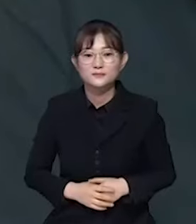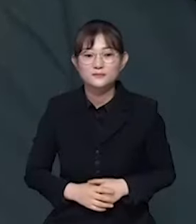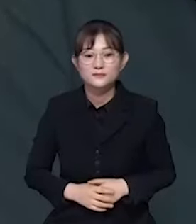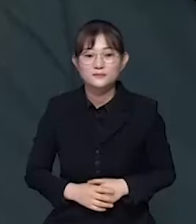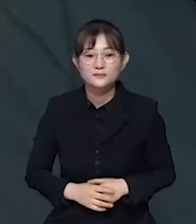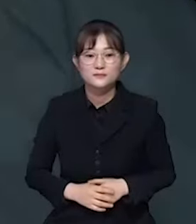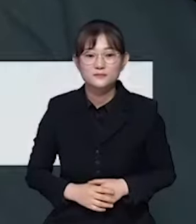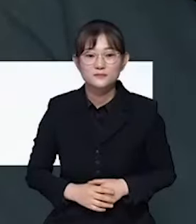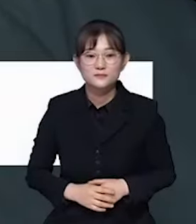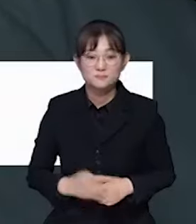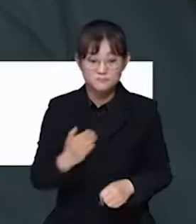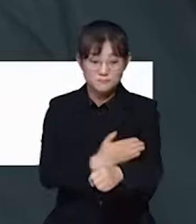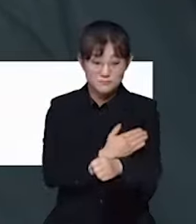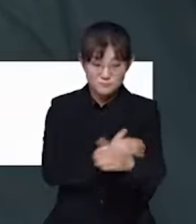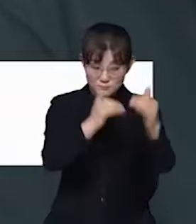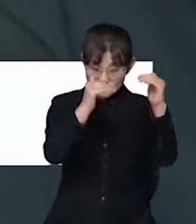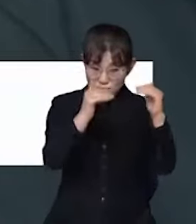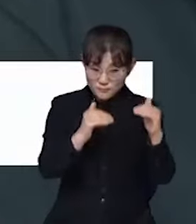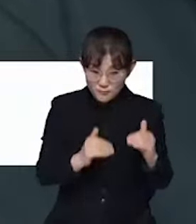신화적인 요소,